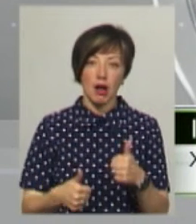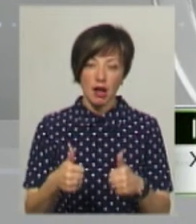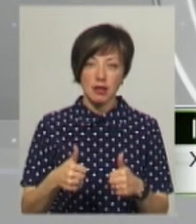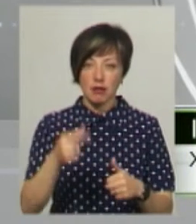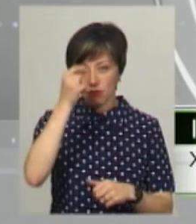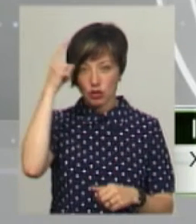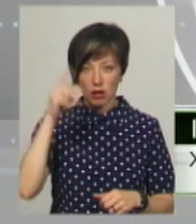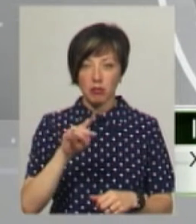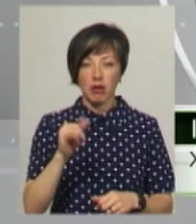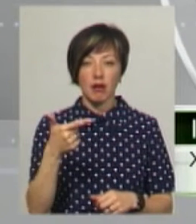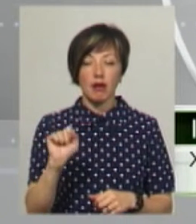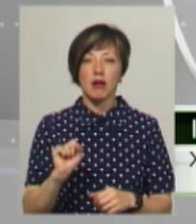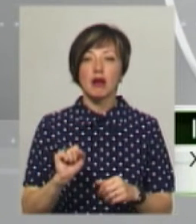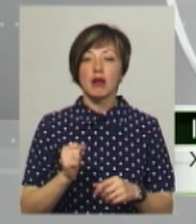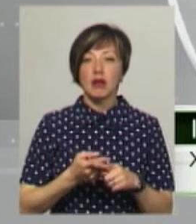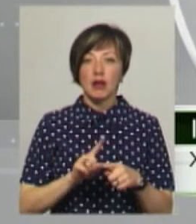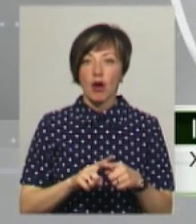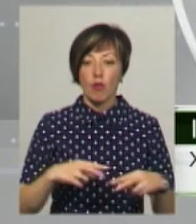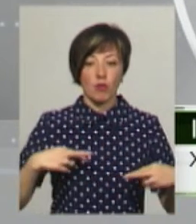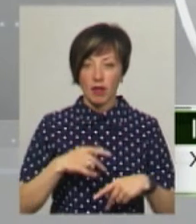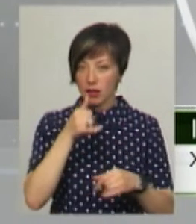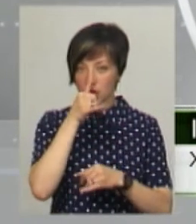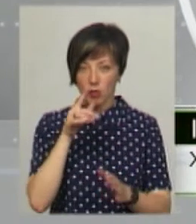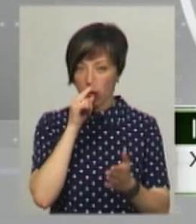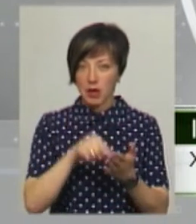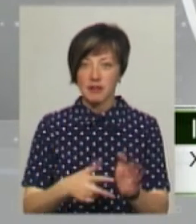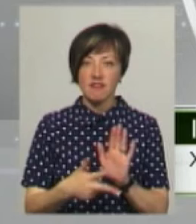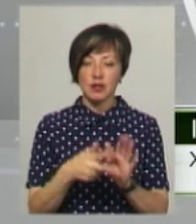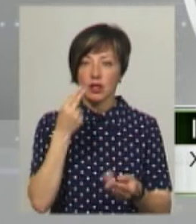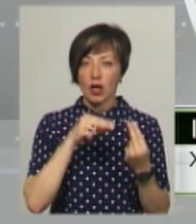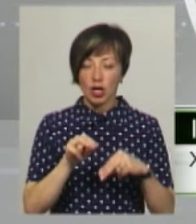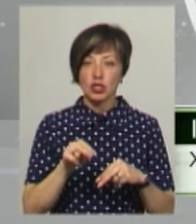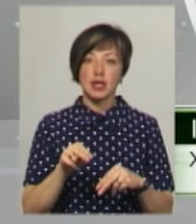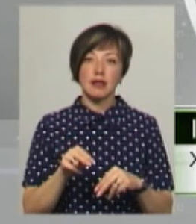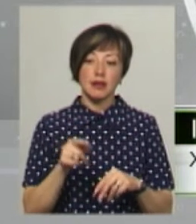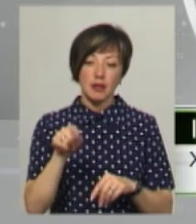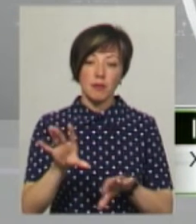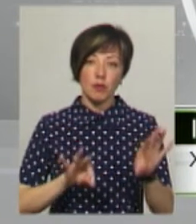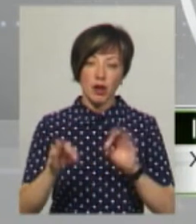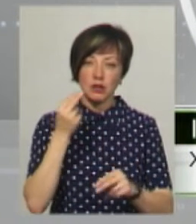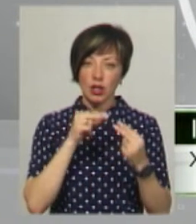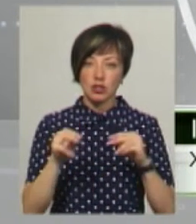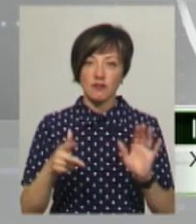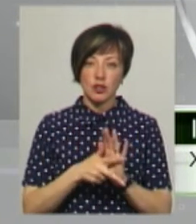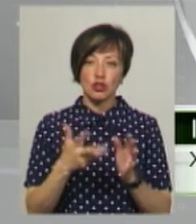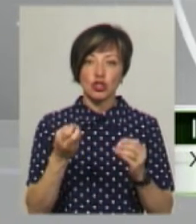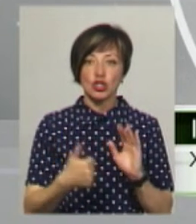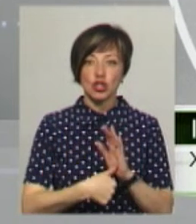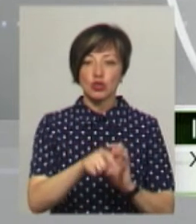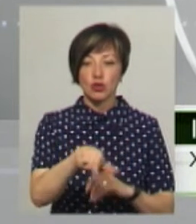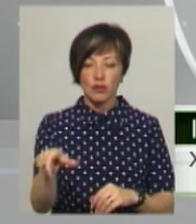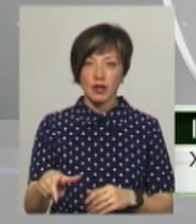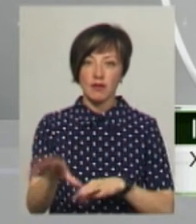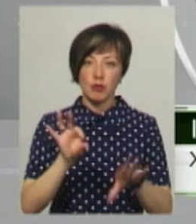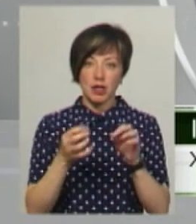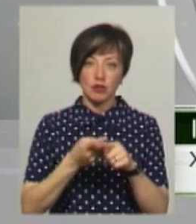Празі. Тому що вона в Будапешті не змогла прорватися в 8 найкращих. І там відібралося 8 найкращих, і ще 6 чоловік буде відбиратися